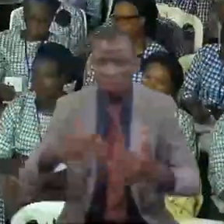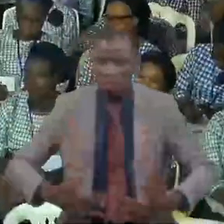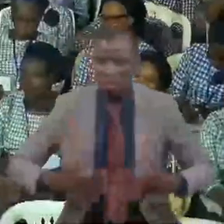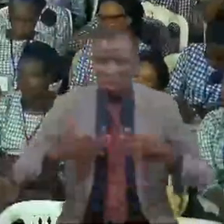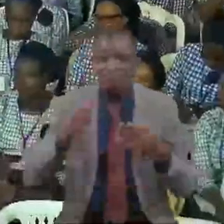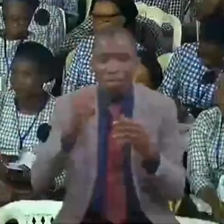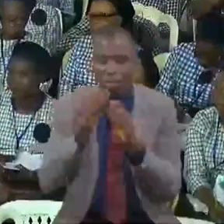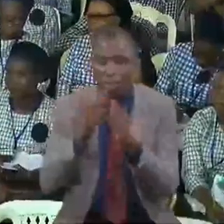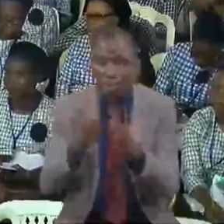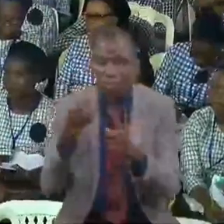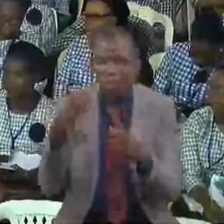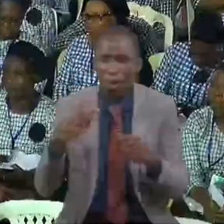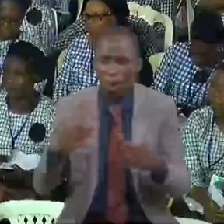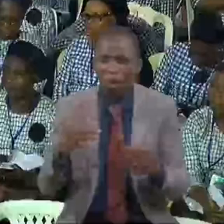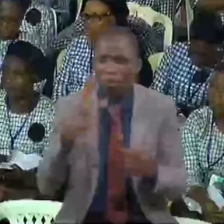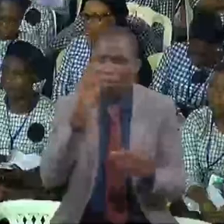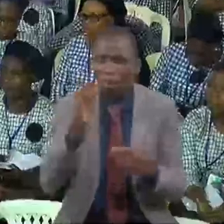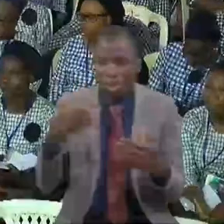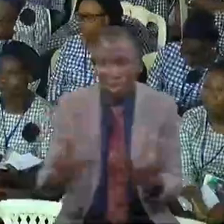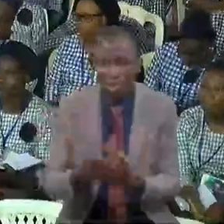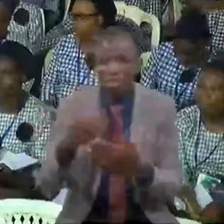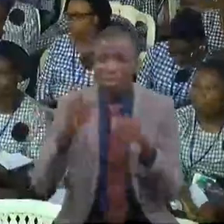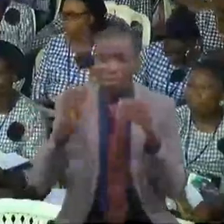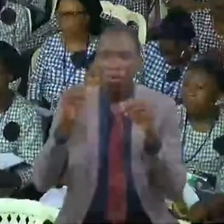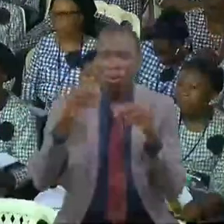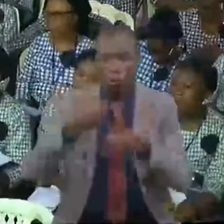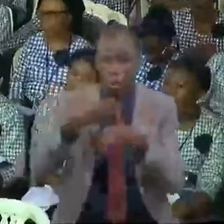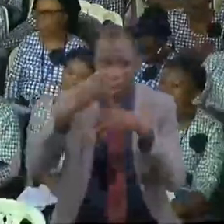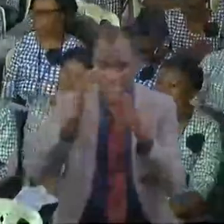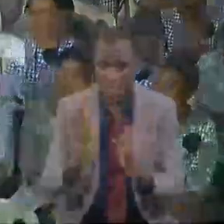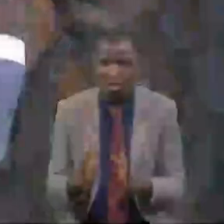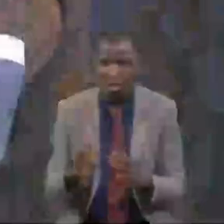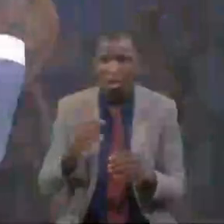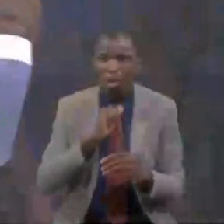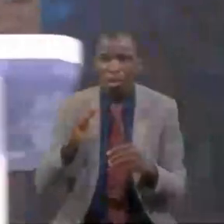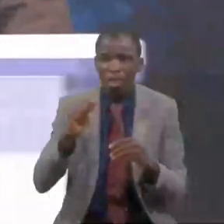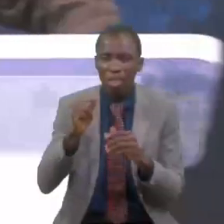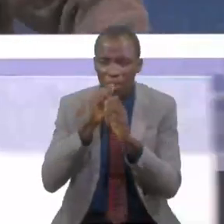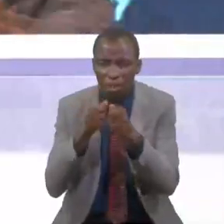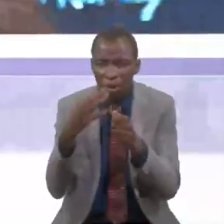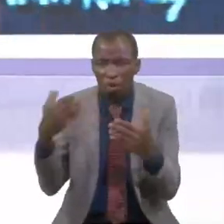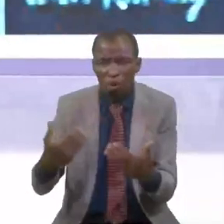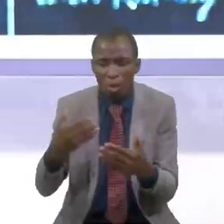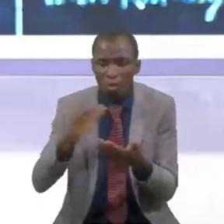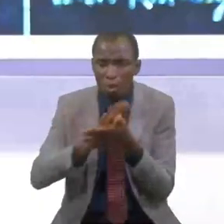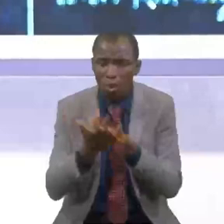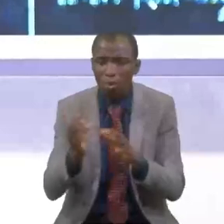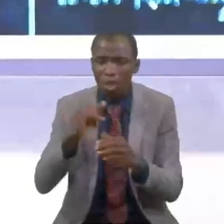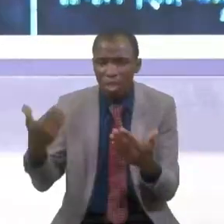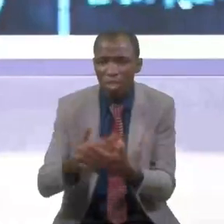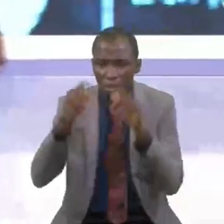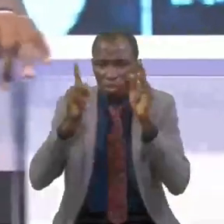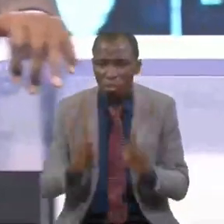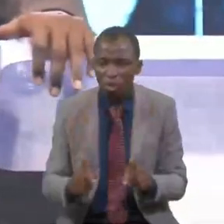vie le don d'être une nouvelle créature le don d'être une nouvelle personne une nouvelle